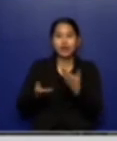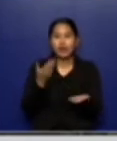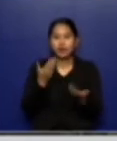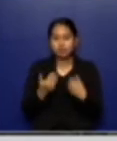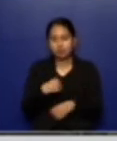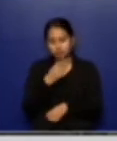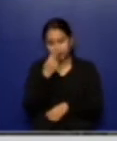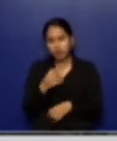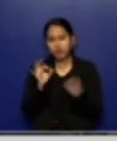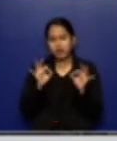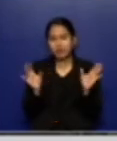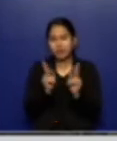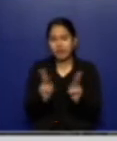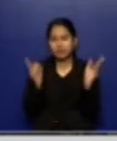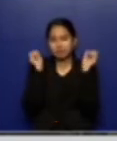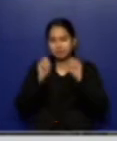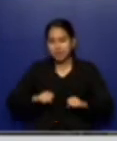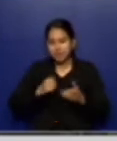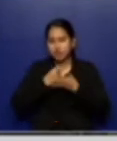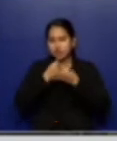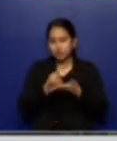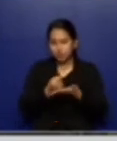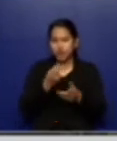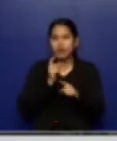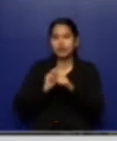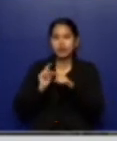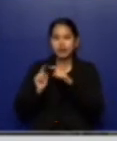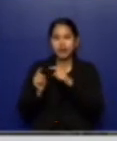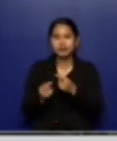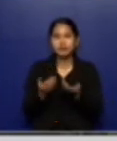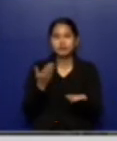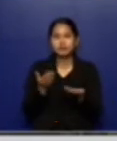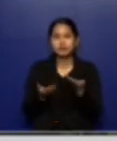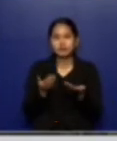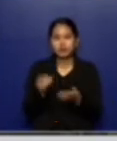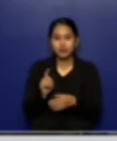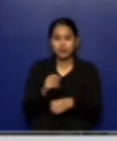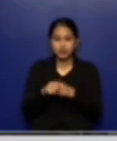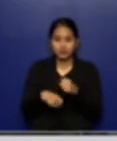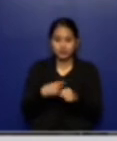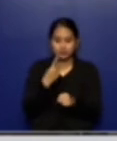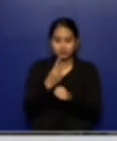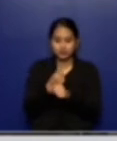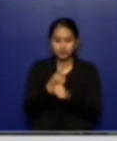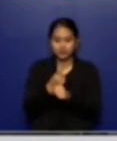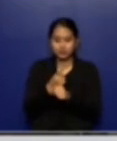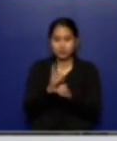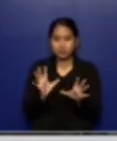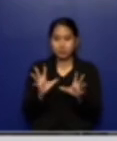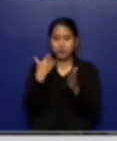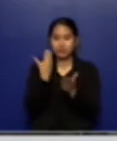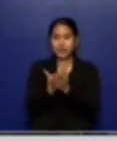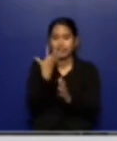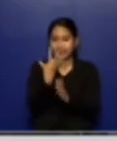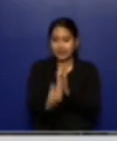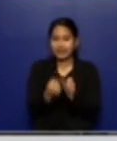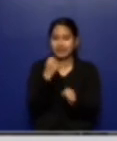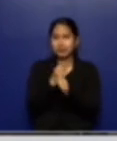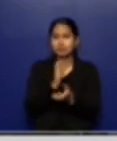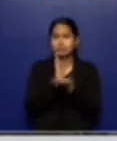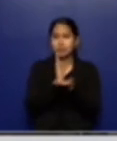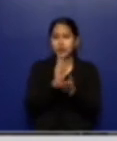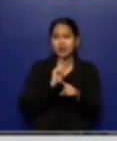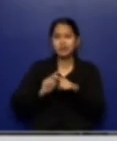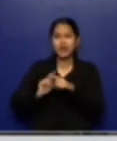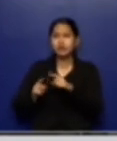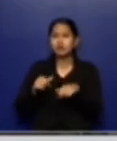าเห็นมติด้วยกันหรือจะมาช่วยพอสิ้นปีเงินเขาเหลือก็จะทำบุญร่วมกันอะไรก็ได้เงินก็อ